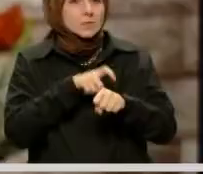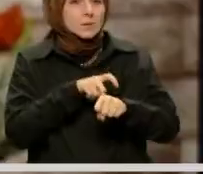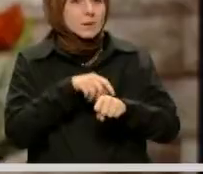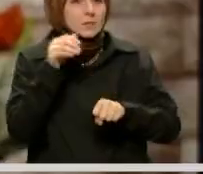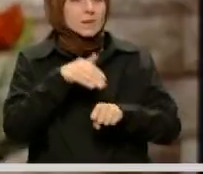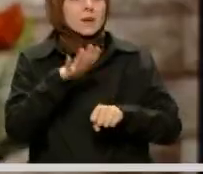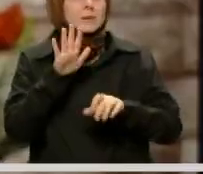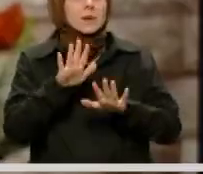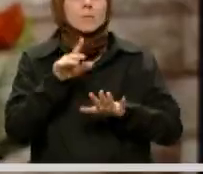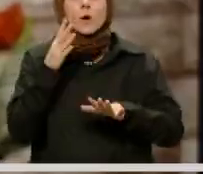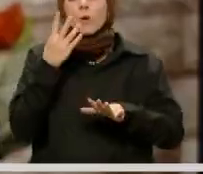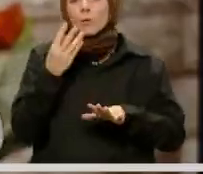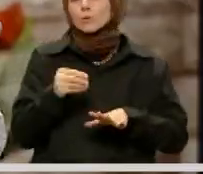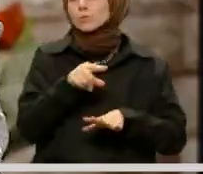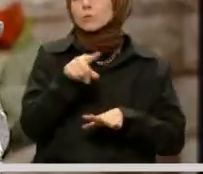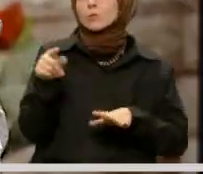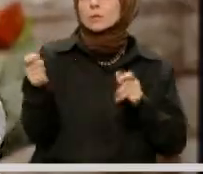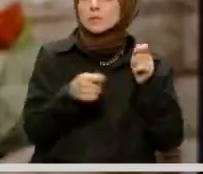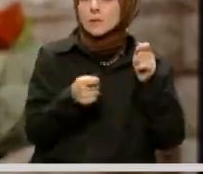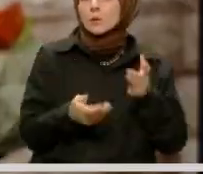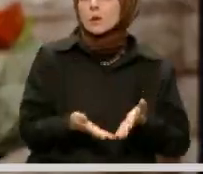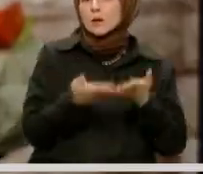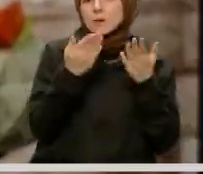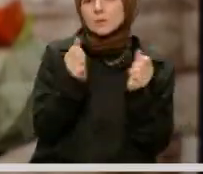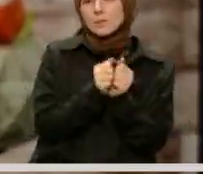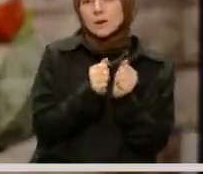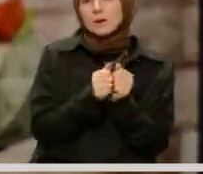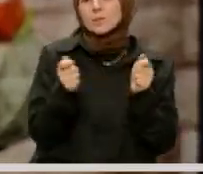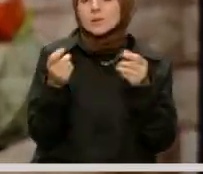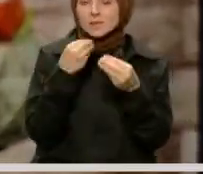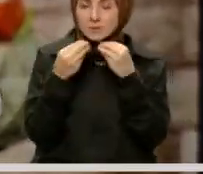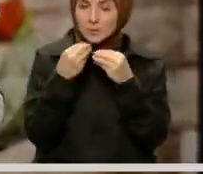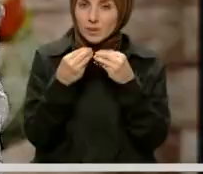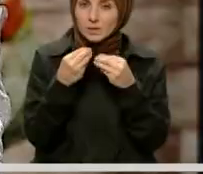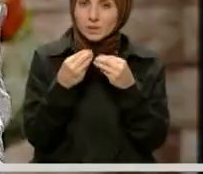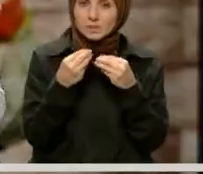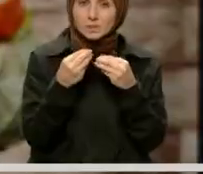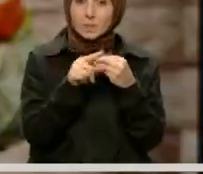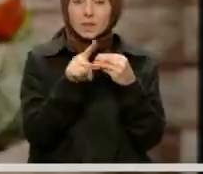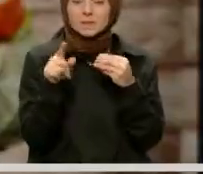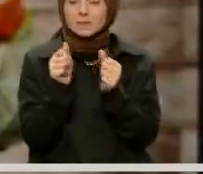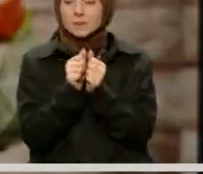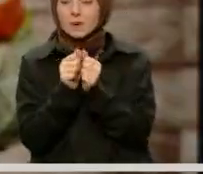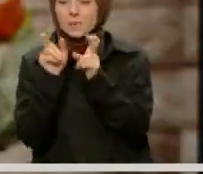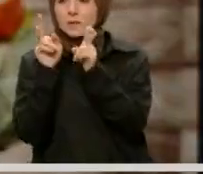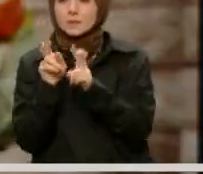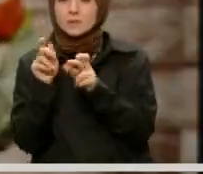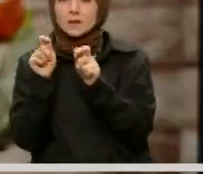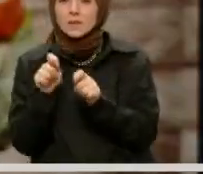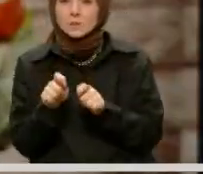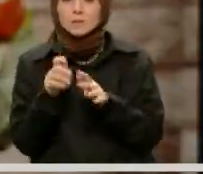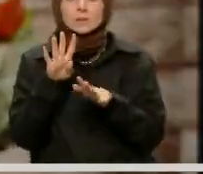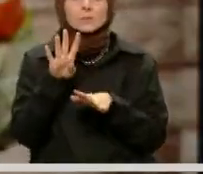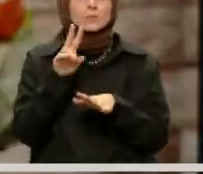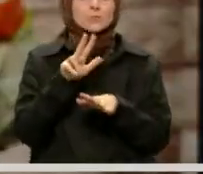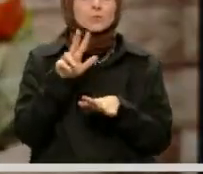Olsun, kaldırın, sizle beraber sahur yapsınlar. Sizle beraber iftar yapsınlar. Yani 3-4 yaşında çocuklarım var, onlara